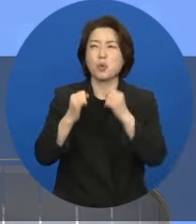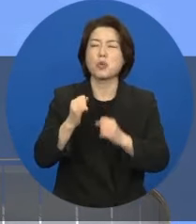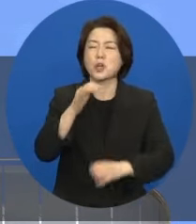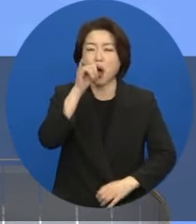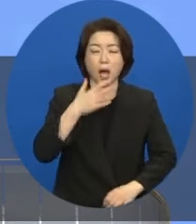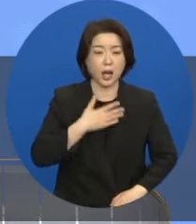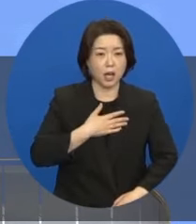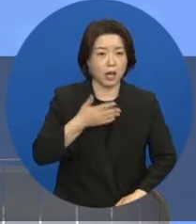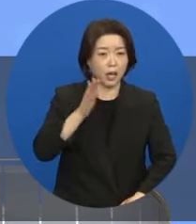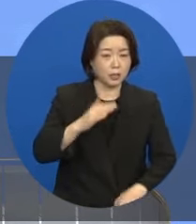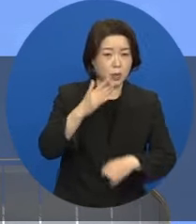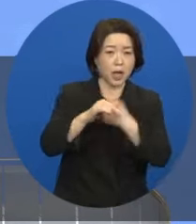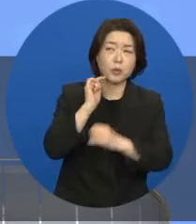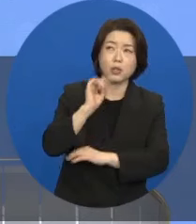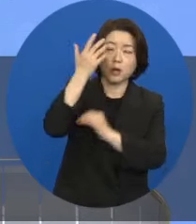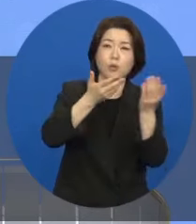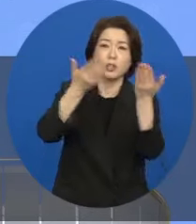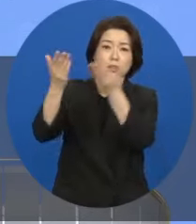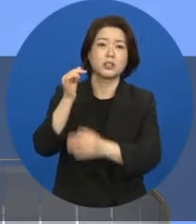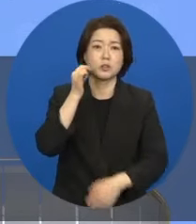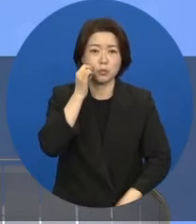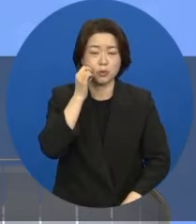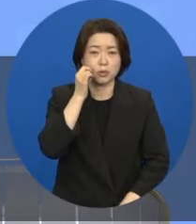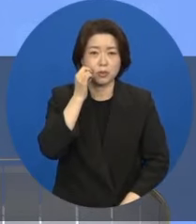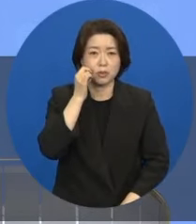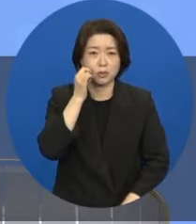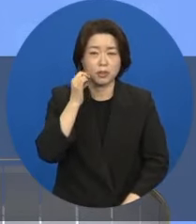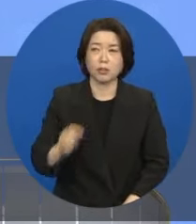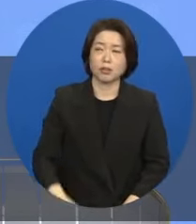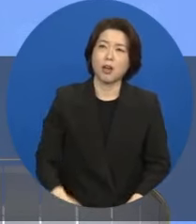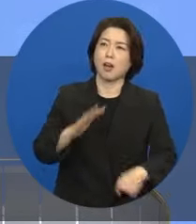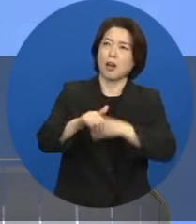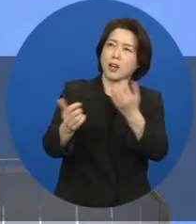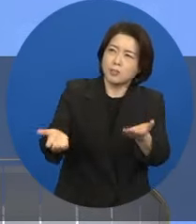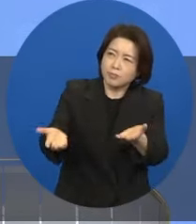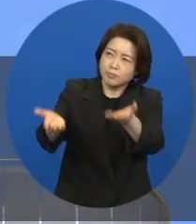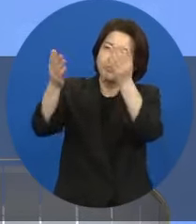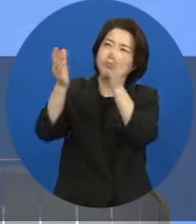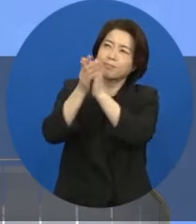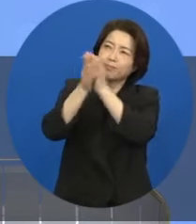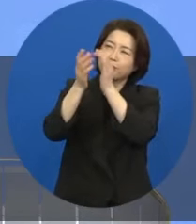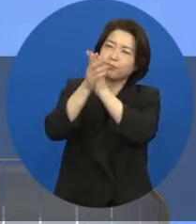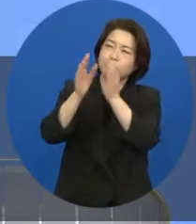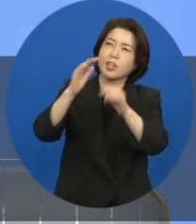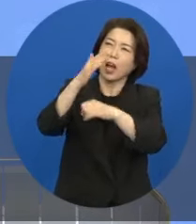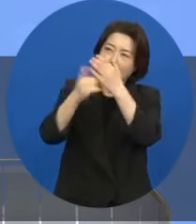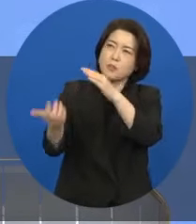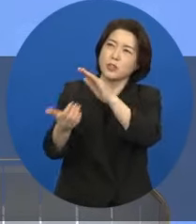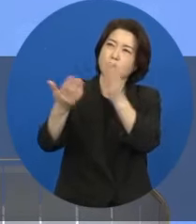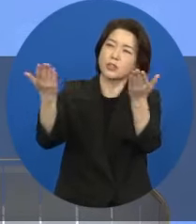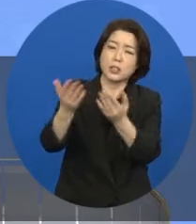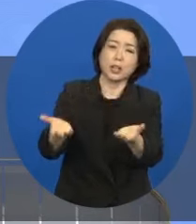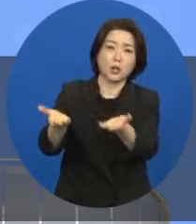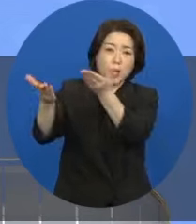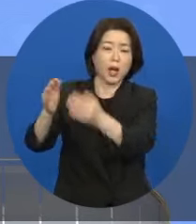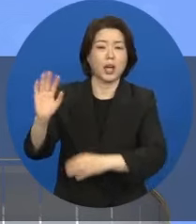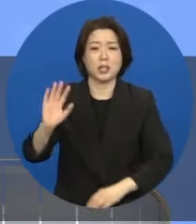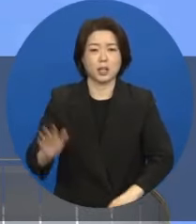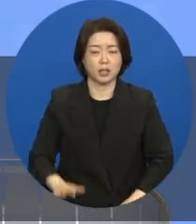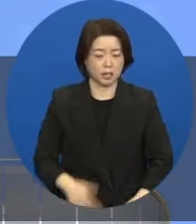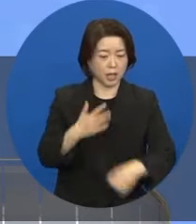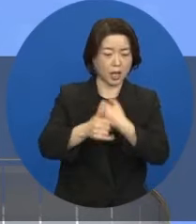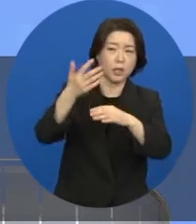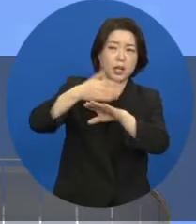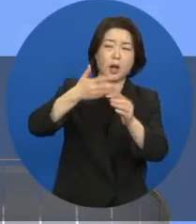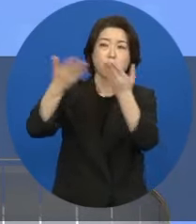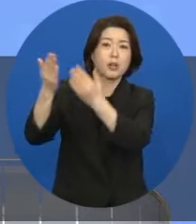하나님께 영광을 드리지 않아요 하나님께 모든 하나님이 하셨습니다 정말 영광을 드리지 않고 또한 하나님께 감사하지도